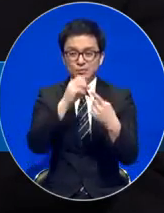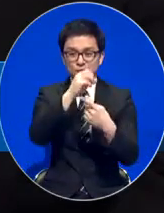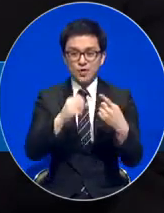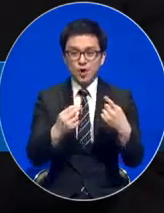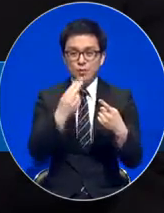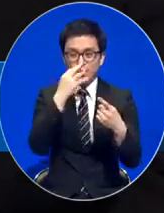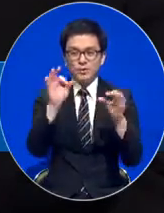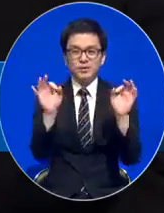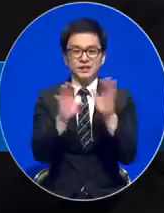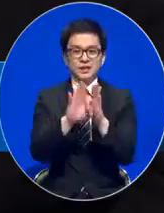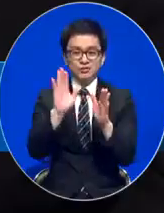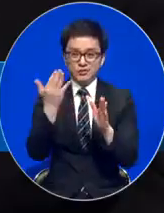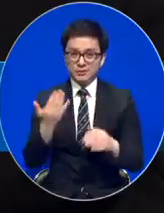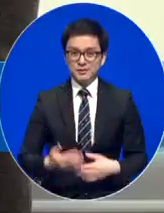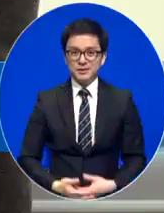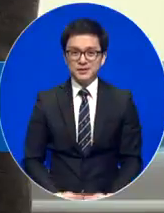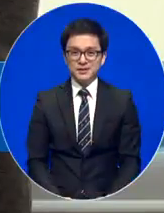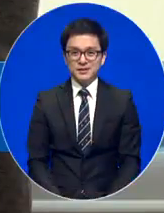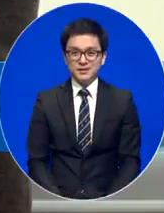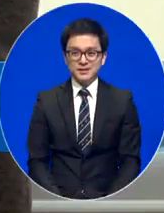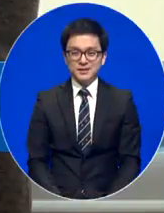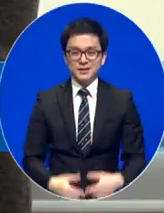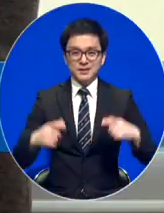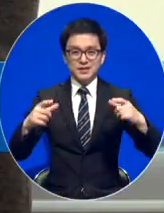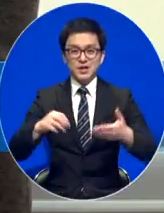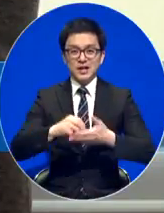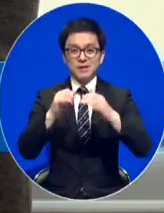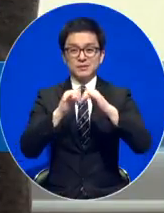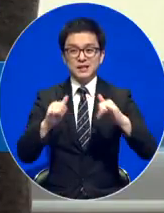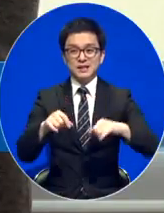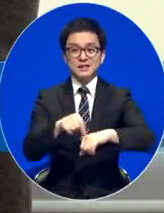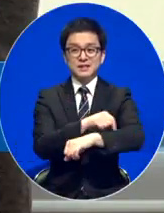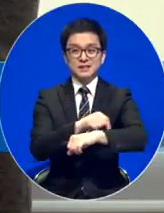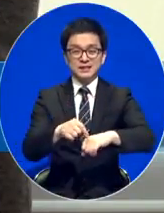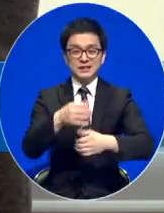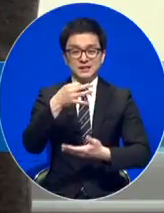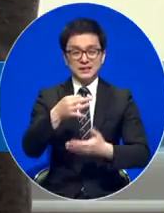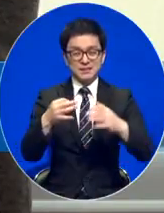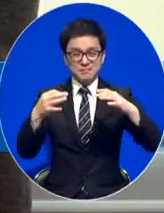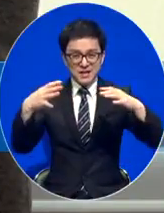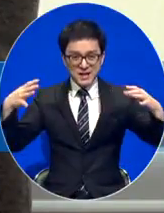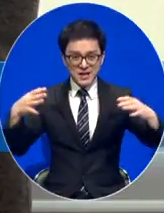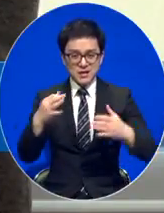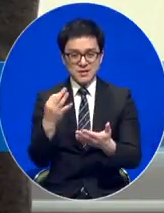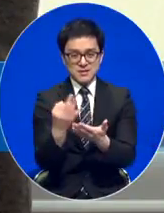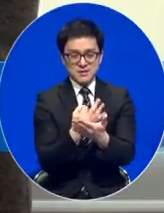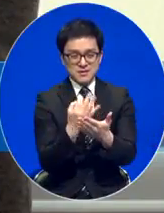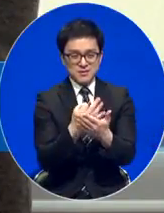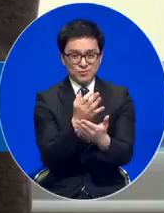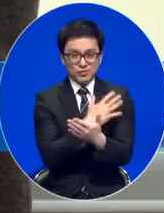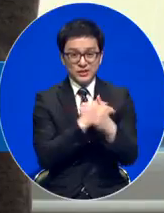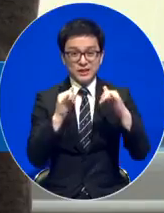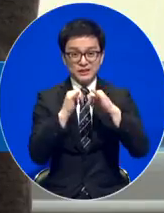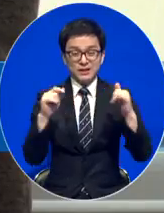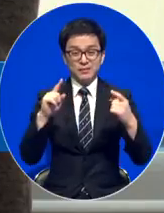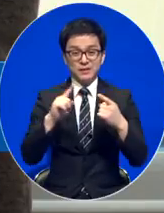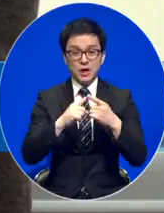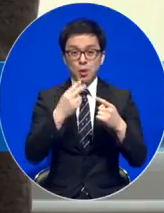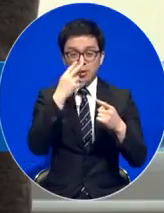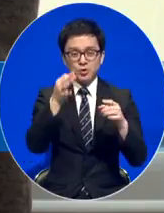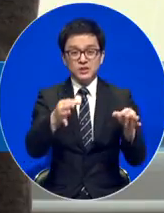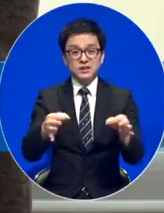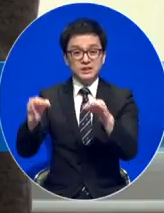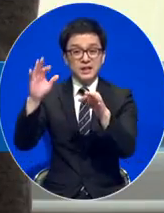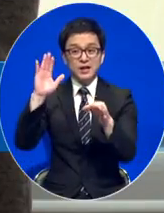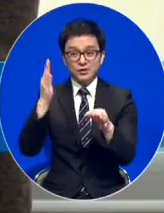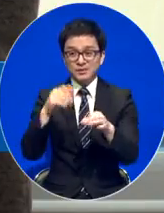31%의 보험료가 사라지게 됩니다. 지역 가입자의 경우에 특히나 이제 재산이 많거나 소득이 많은 경우 이제 보험료가 인상이